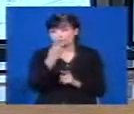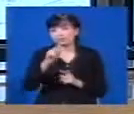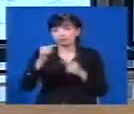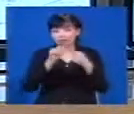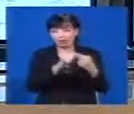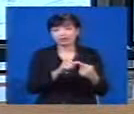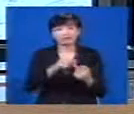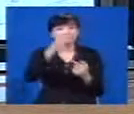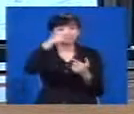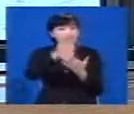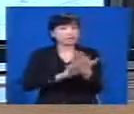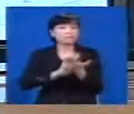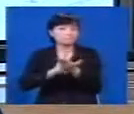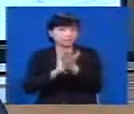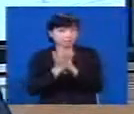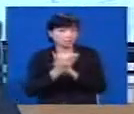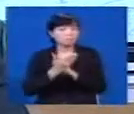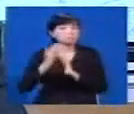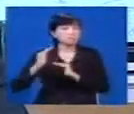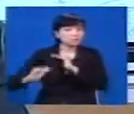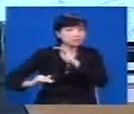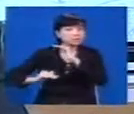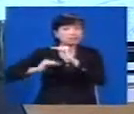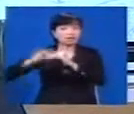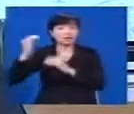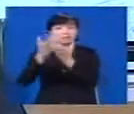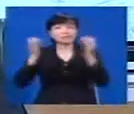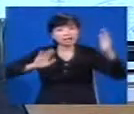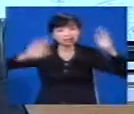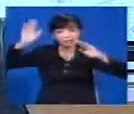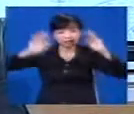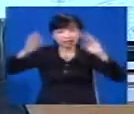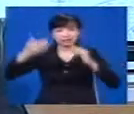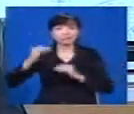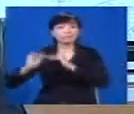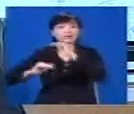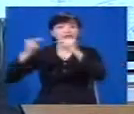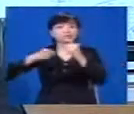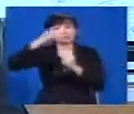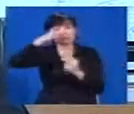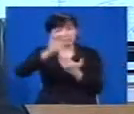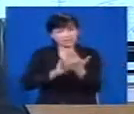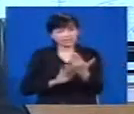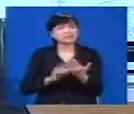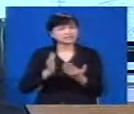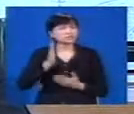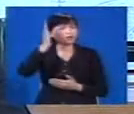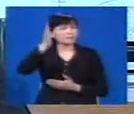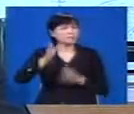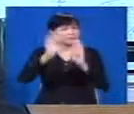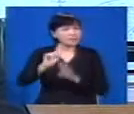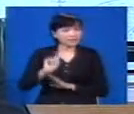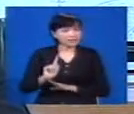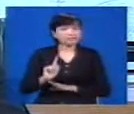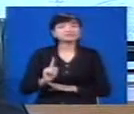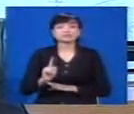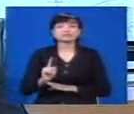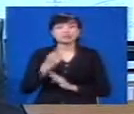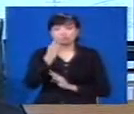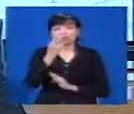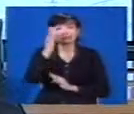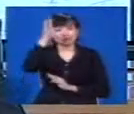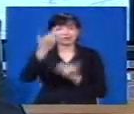การปฏิรูปประเทศไทยพัฒนาประชาธิปไตยรวมทั้งการพัฒนาประเทศร่วมกันนั้นจะออกมาเป็นอย่างไรเดี๋ยวพักกันสักครู่ครับช่ว